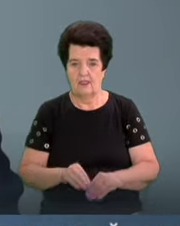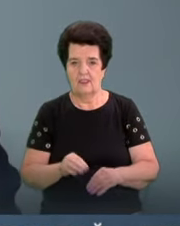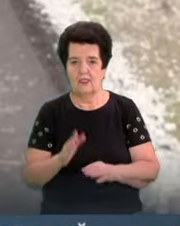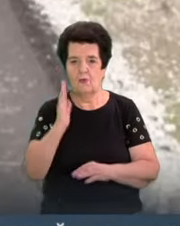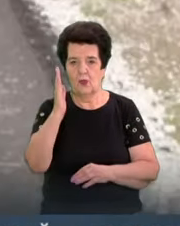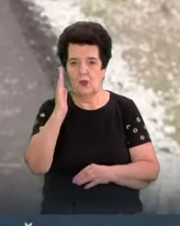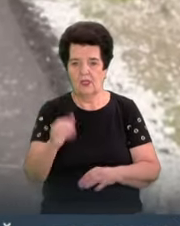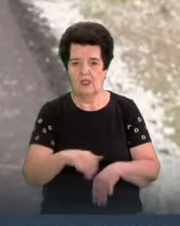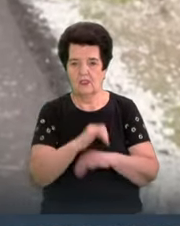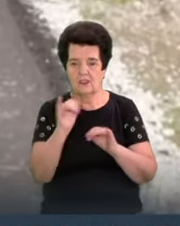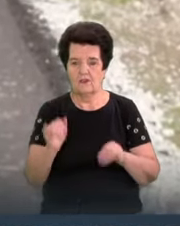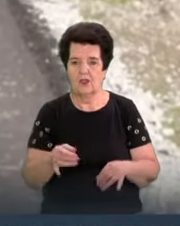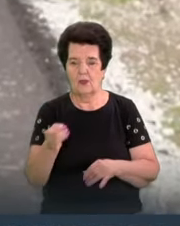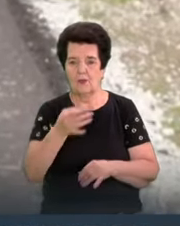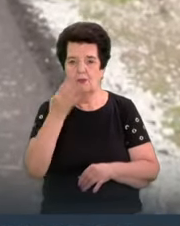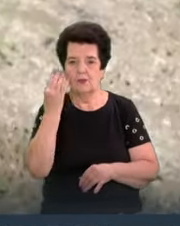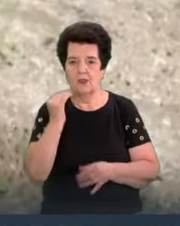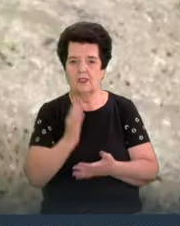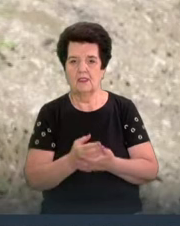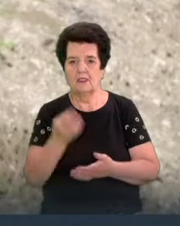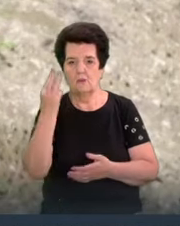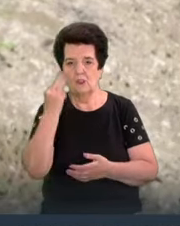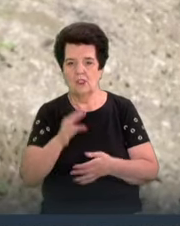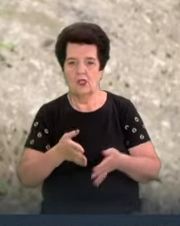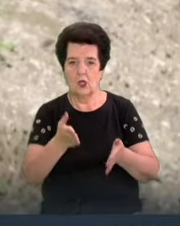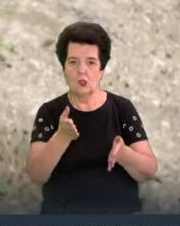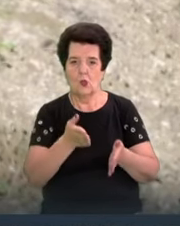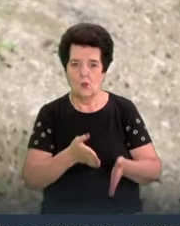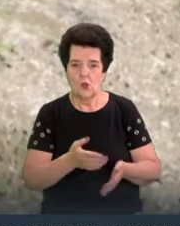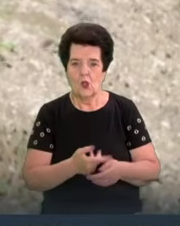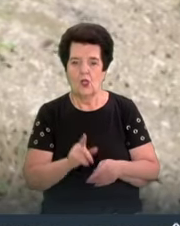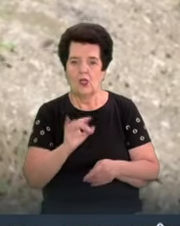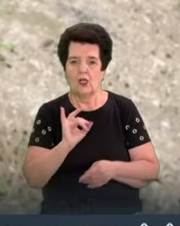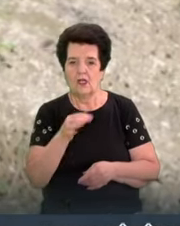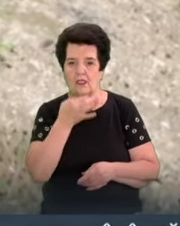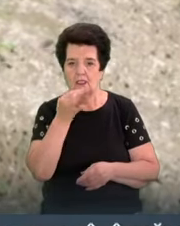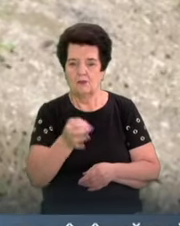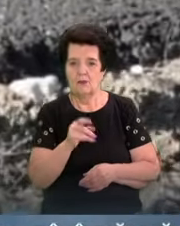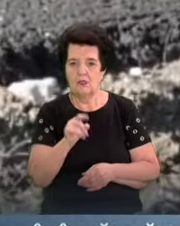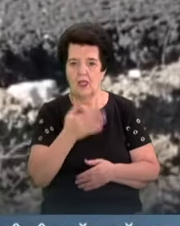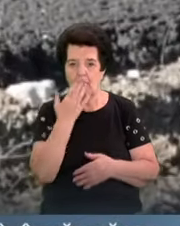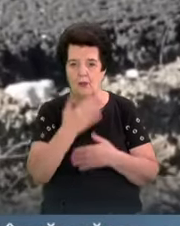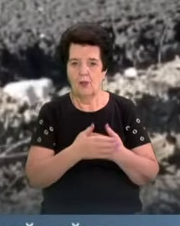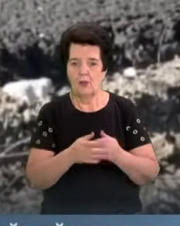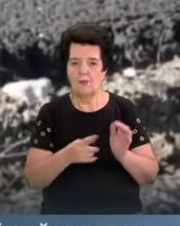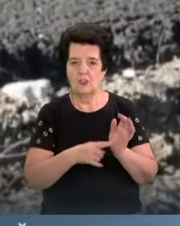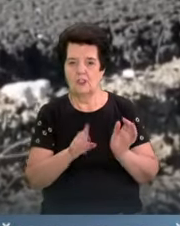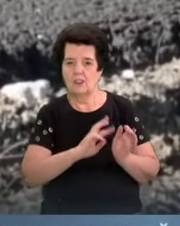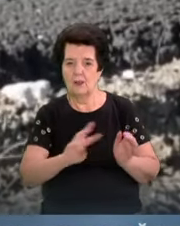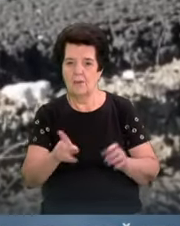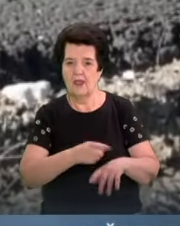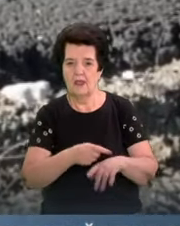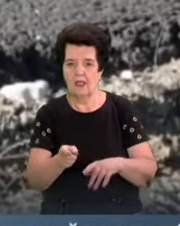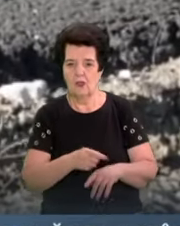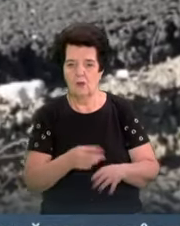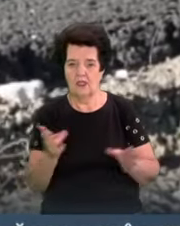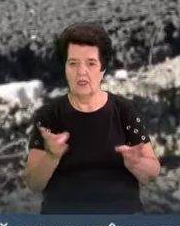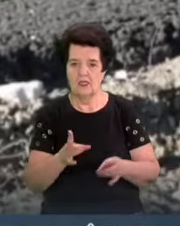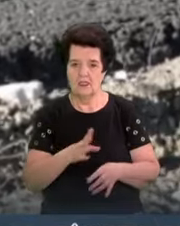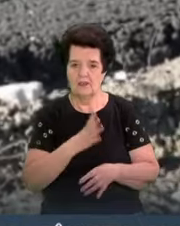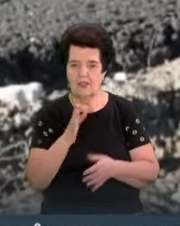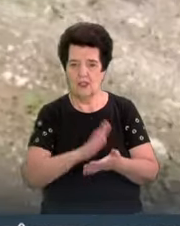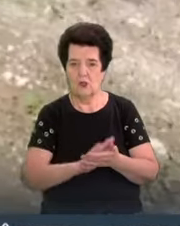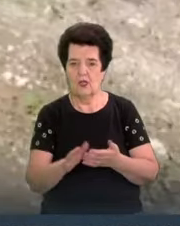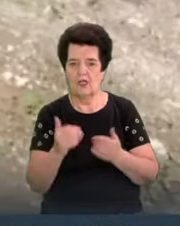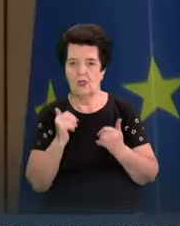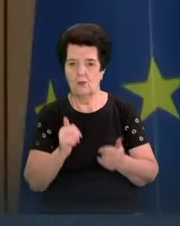de a dezvolta Republica Moldova sunt modernizarea drumurilor. Spânu a menționat că cei aproape 6.000 de kilometri trebuie să fie de o